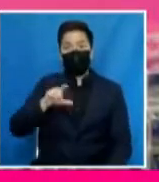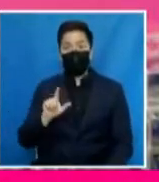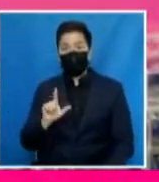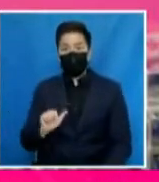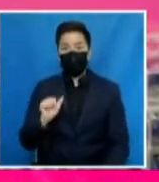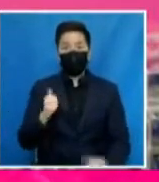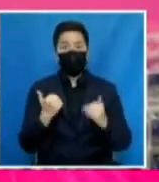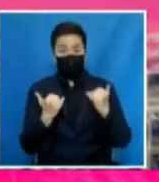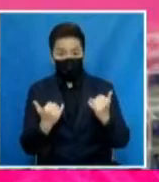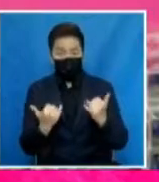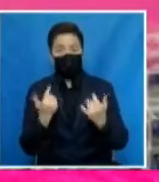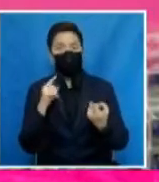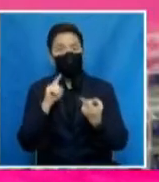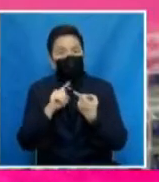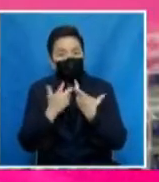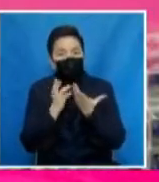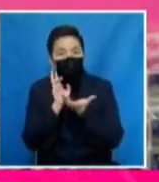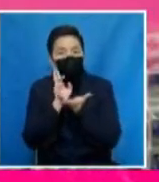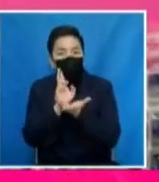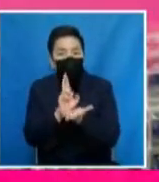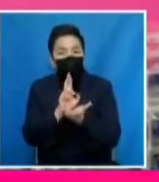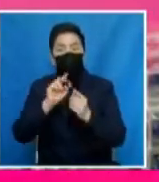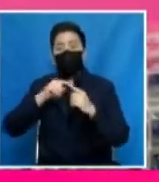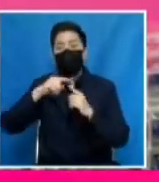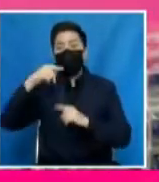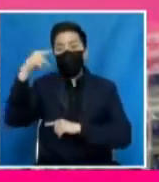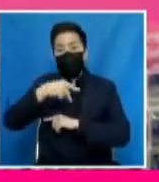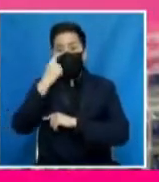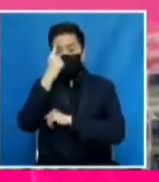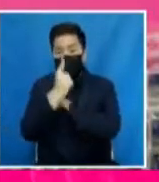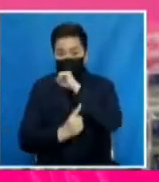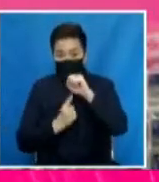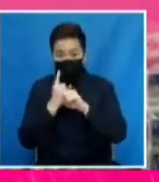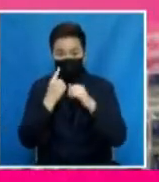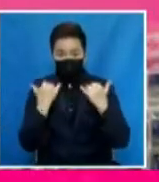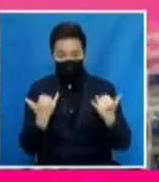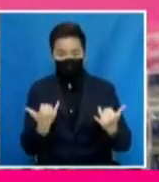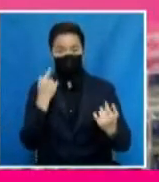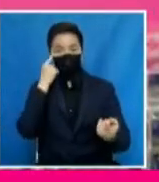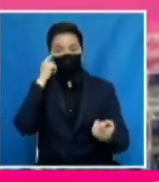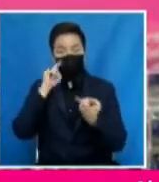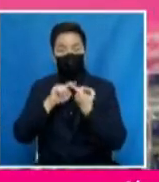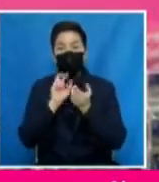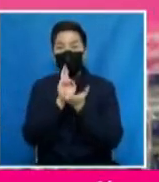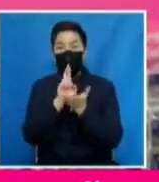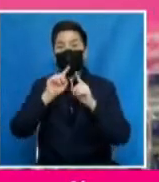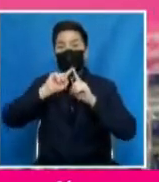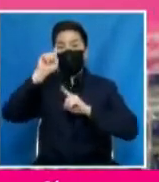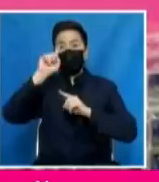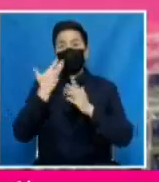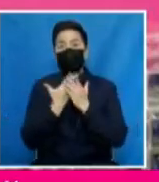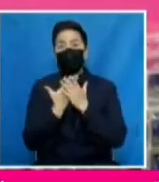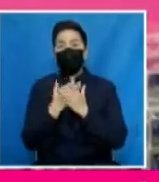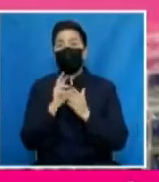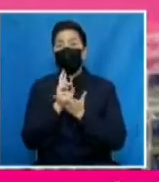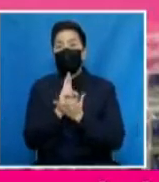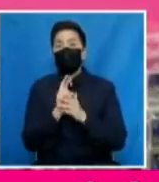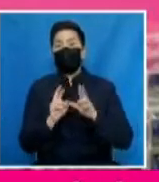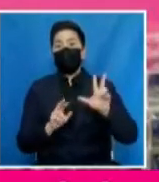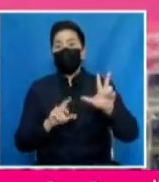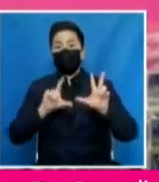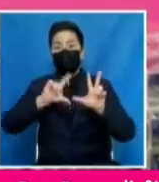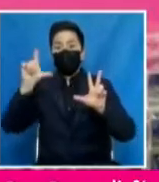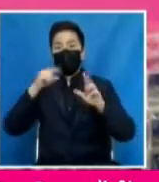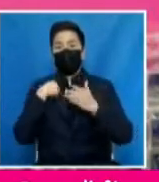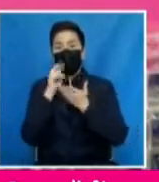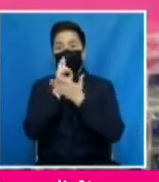ใหญ่นะคะสำหรับรางวัลสลากออมสินพิเศษ1ปีนี้นะคะก็จะเป็นรางวัลที่1มูลค่าถึง3ล้านบาทและยังมีรางวัล